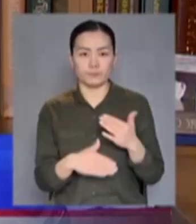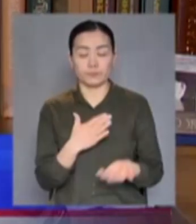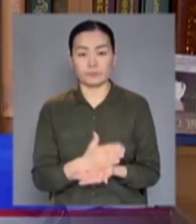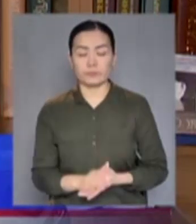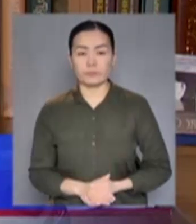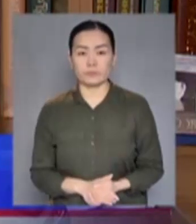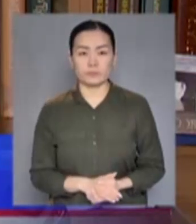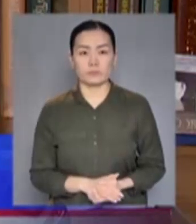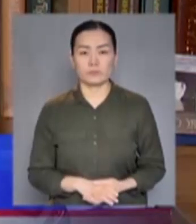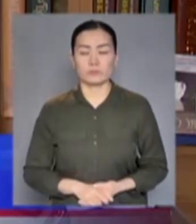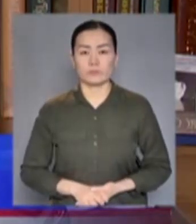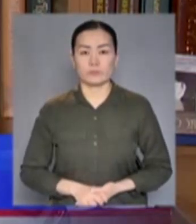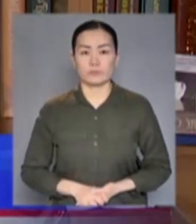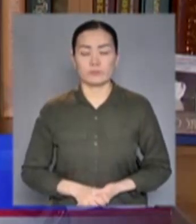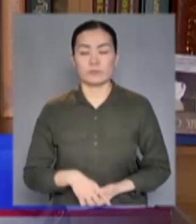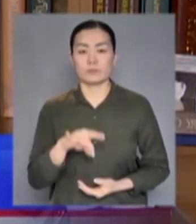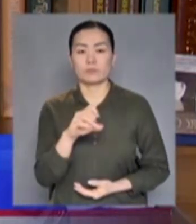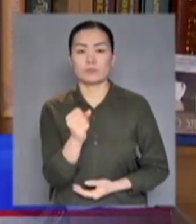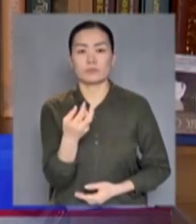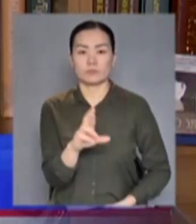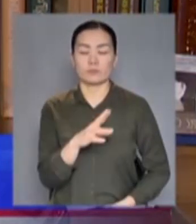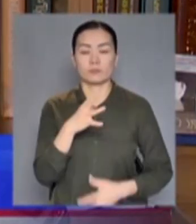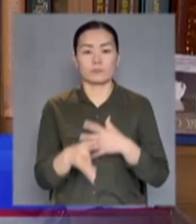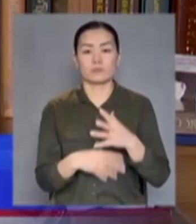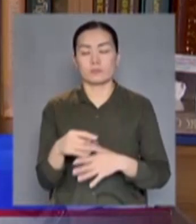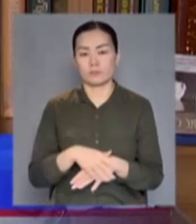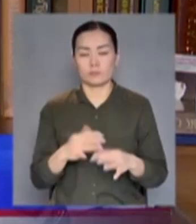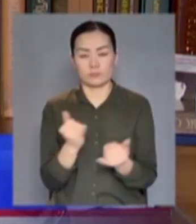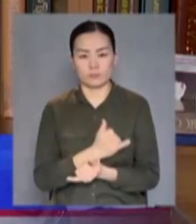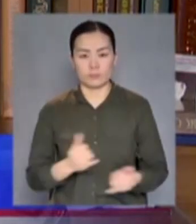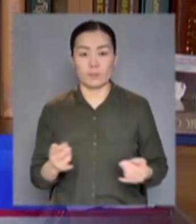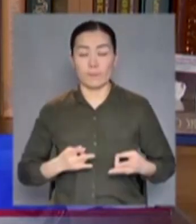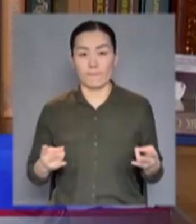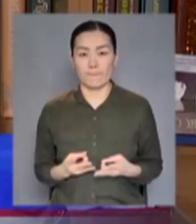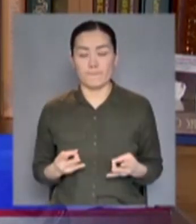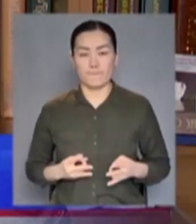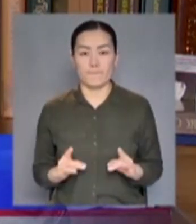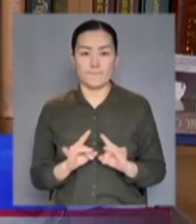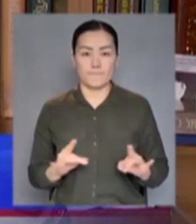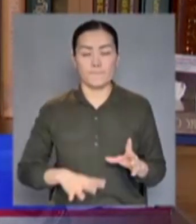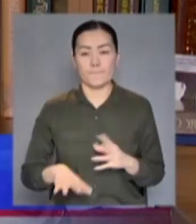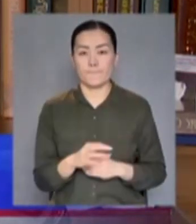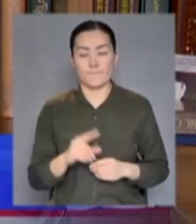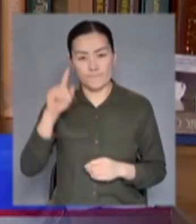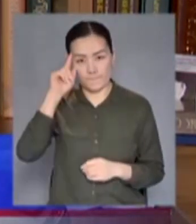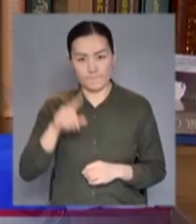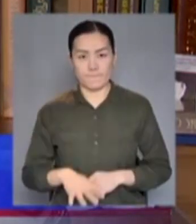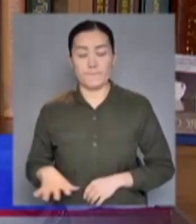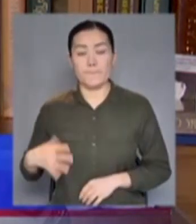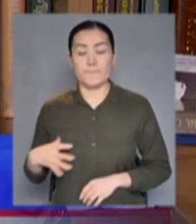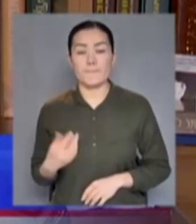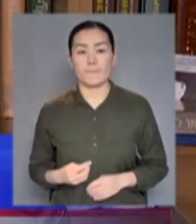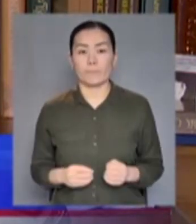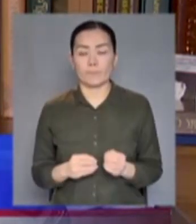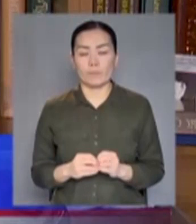болса. Ал радионы бүкіл халыққа тарату үшін, бүкіл халыққа бұрынғы